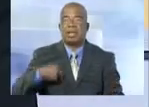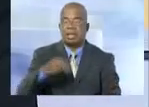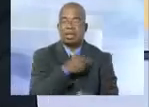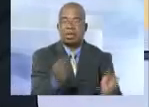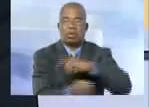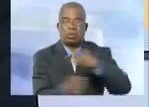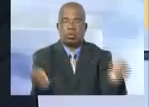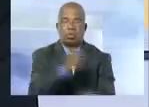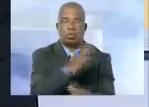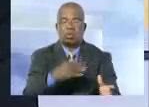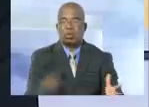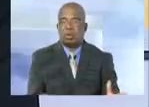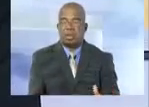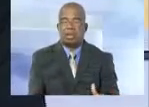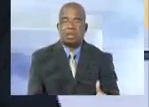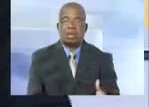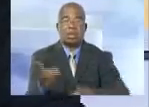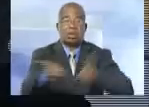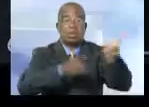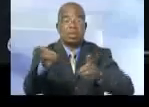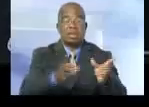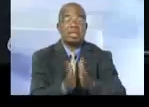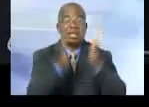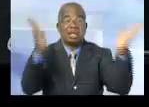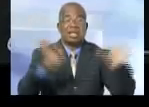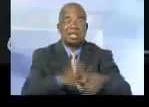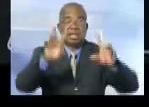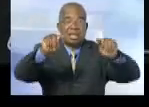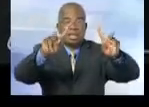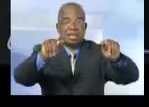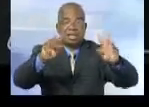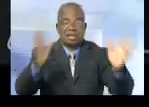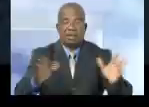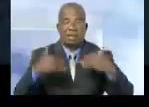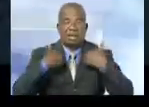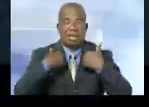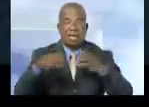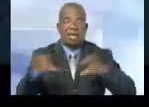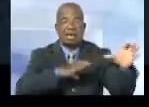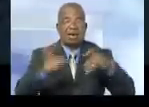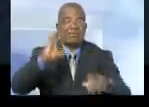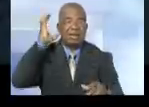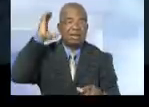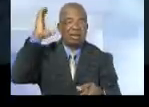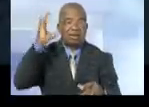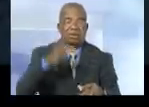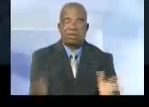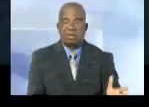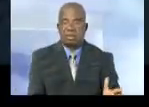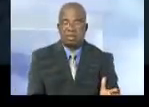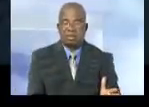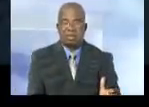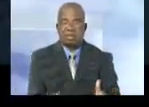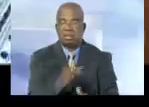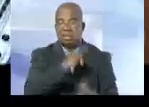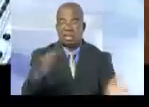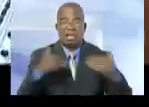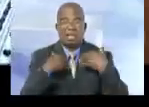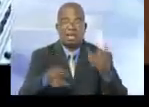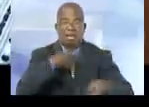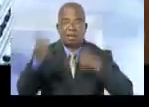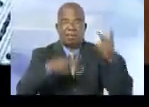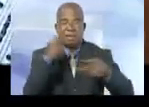du point de presse du directeur général de la RTI. Assisté par le comité managérial, le directeur général de la RTI a échangé ce matin,